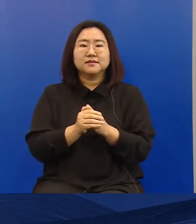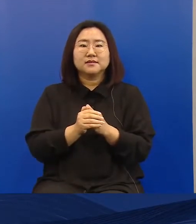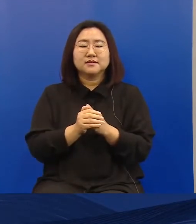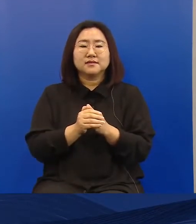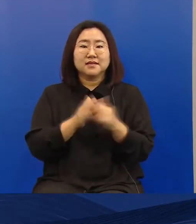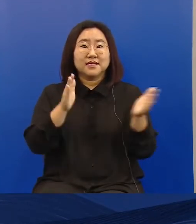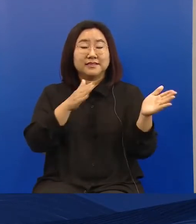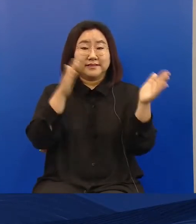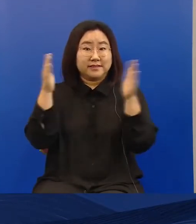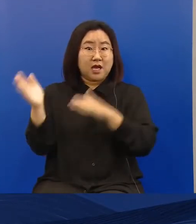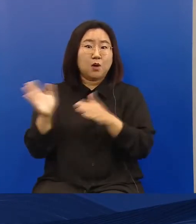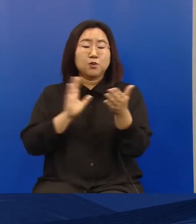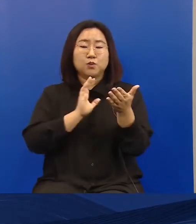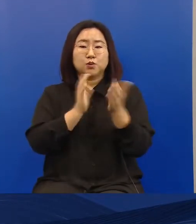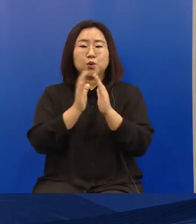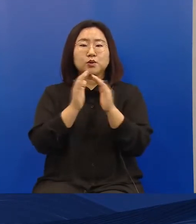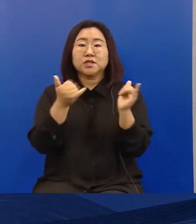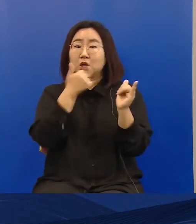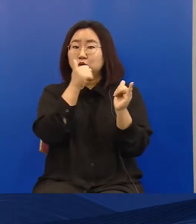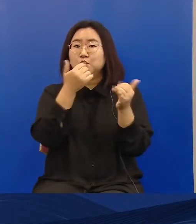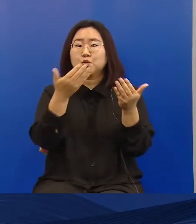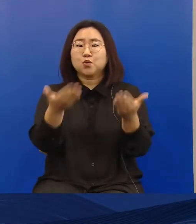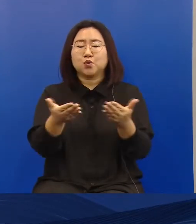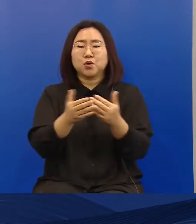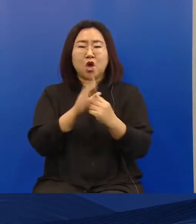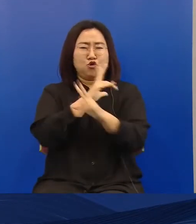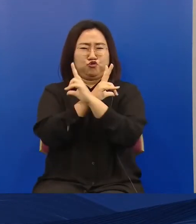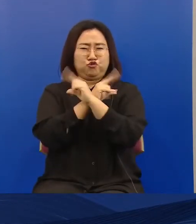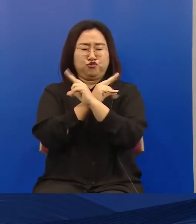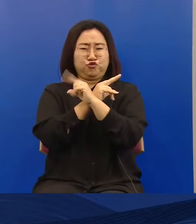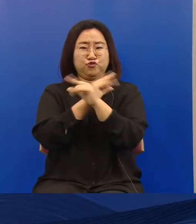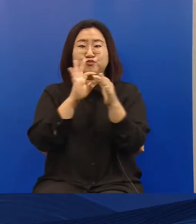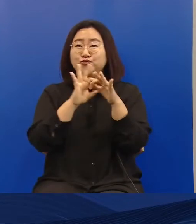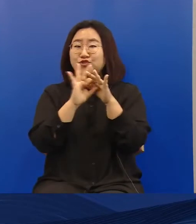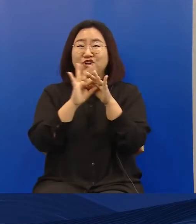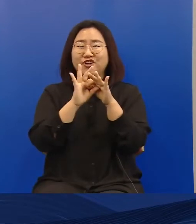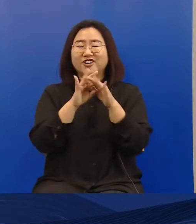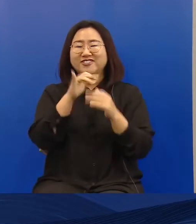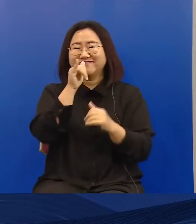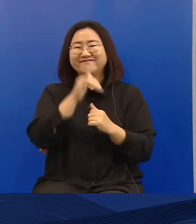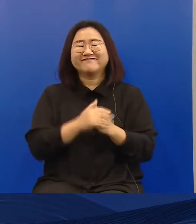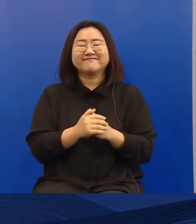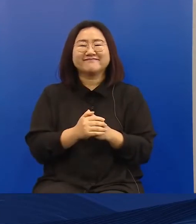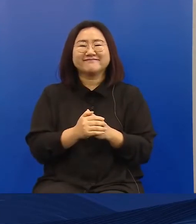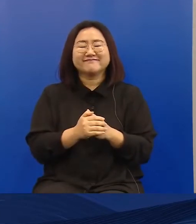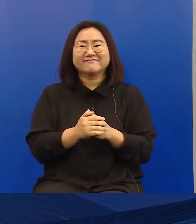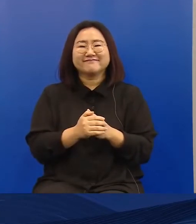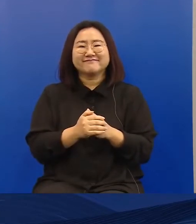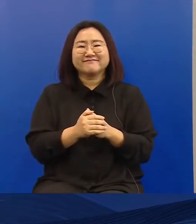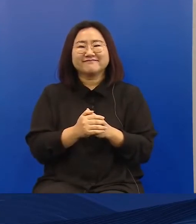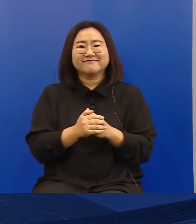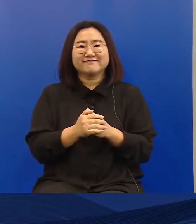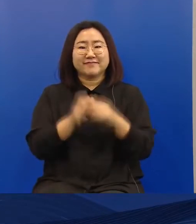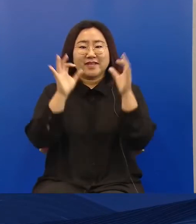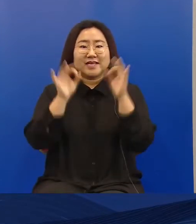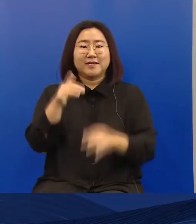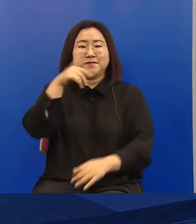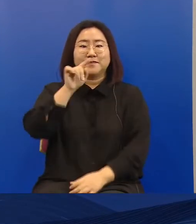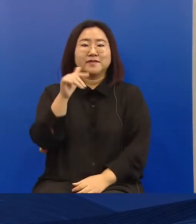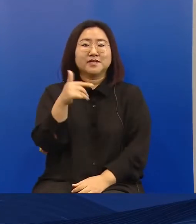And next, 토론자를 소개해 드리겠습니다. I would like to introduce the next panelist.